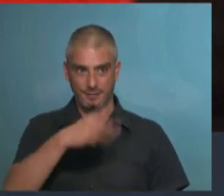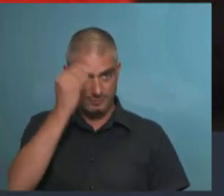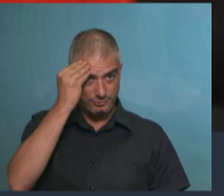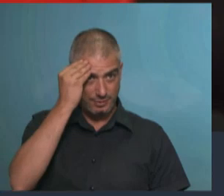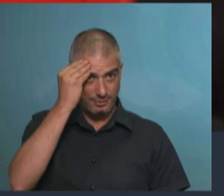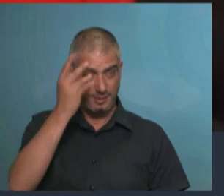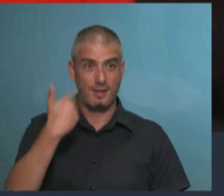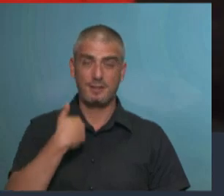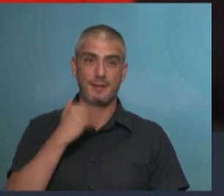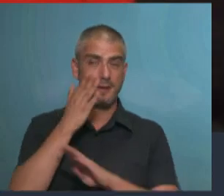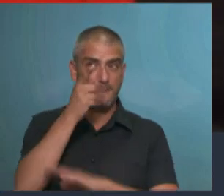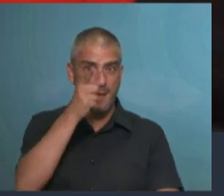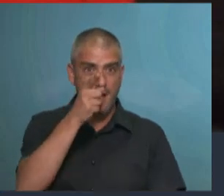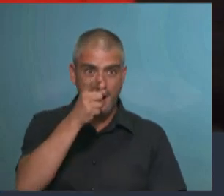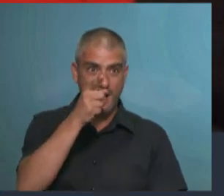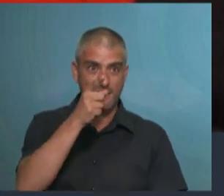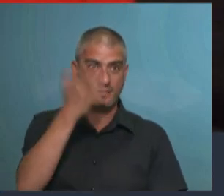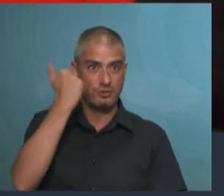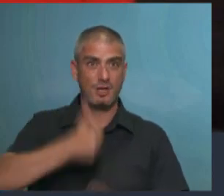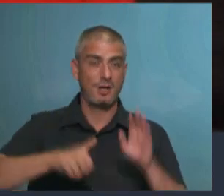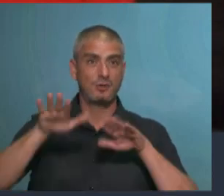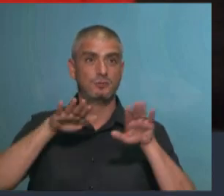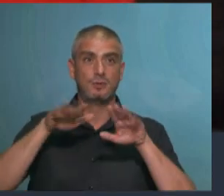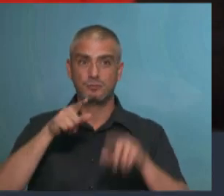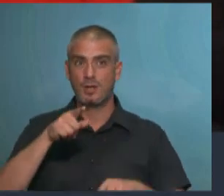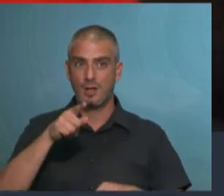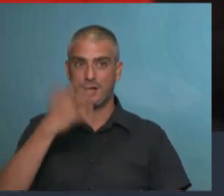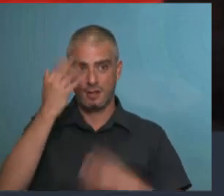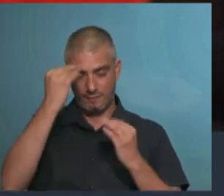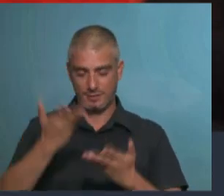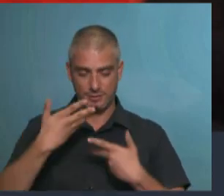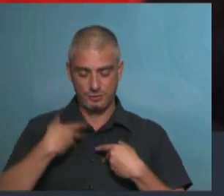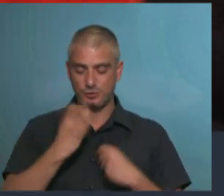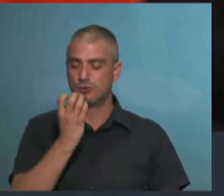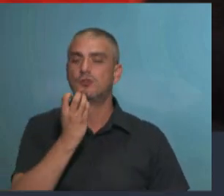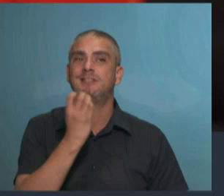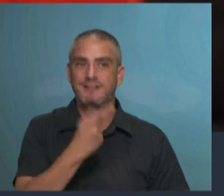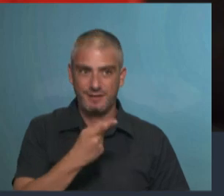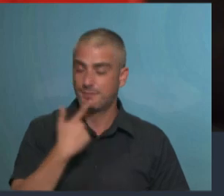הייתי בא אליו, תהיה ראש ממשלה, אתה כבודו מחבל לפי שזיפים.